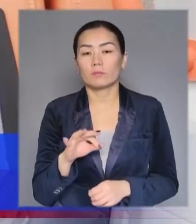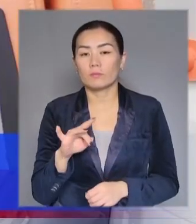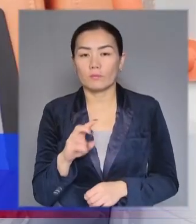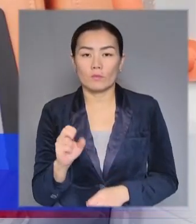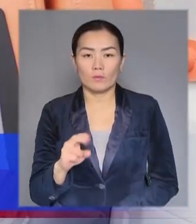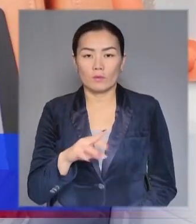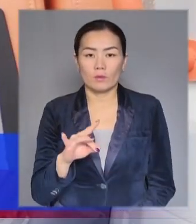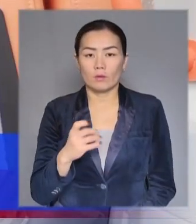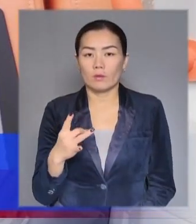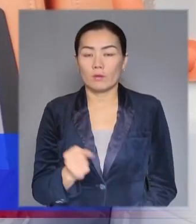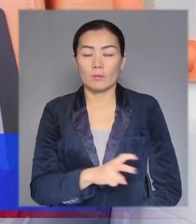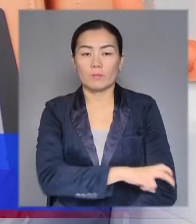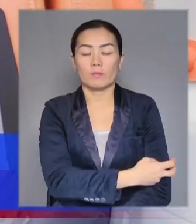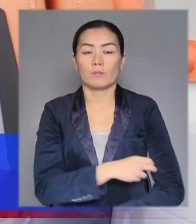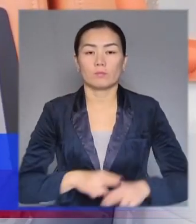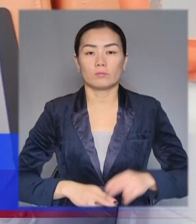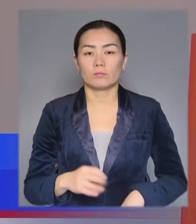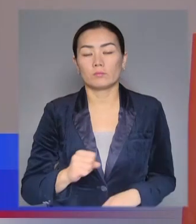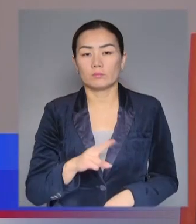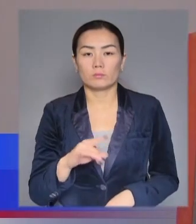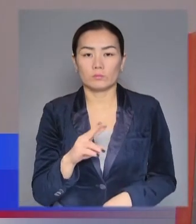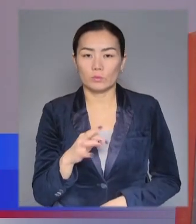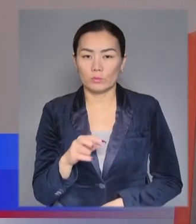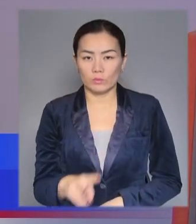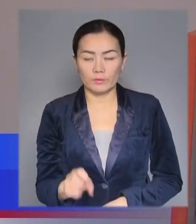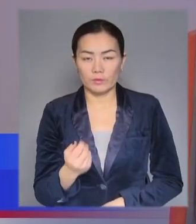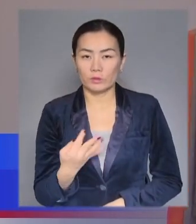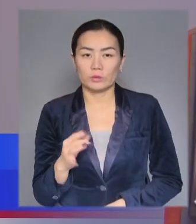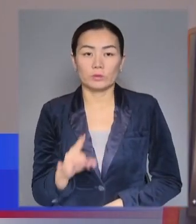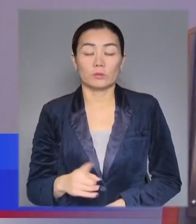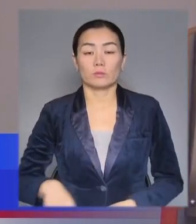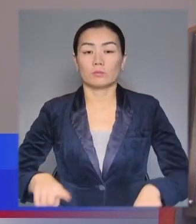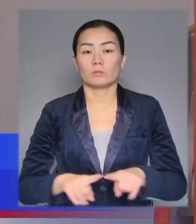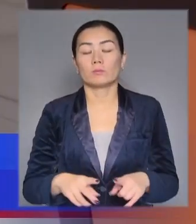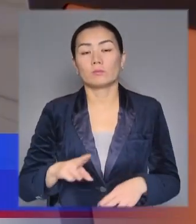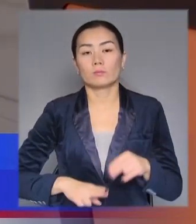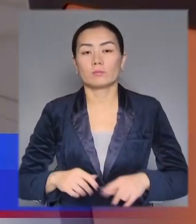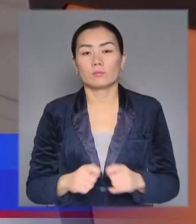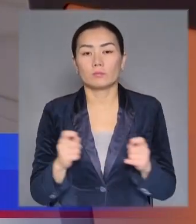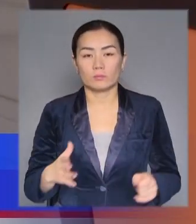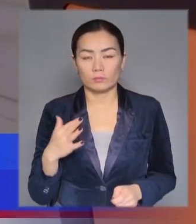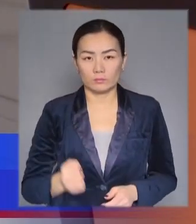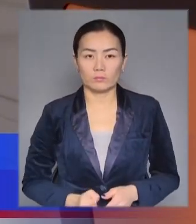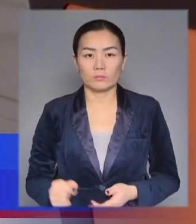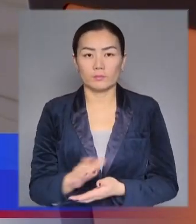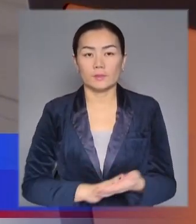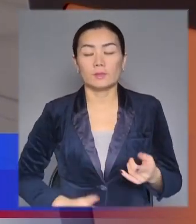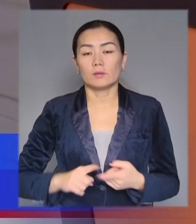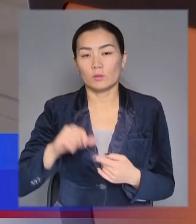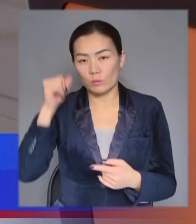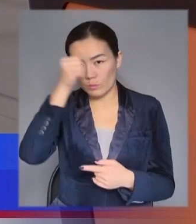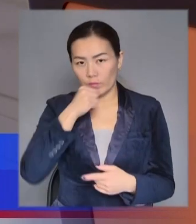Аққайың, Көздіғара ауылдарында медициналық пункт, ал Талдыкөл ауылында фельдшерлік амбулаториялық пункт ашылады. Сонымен қатар келер